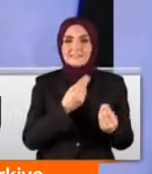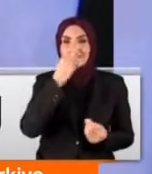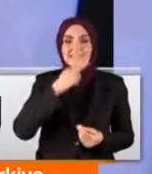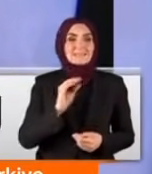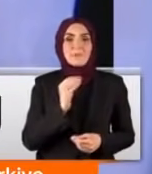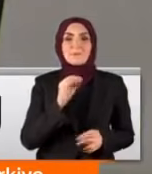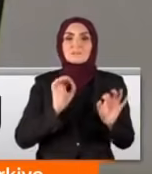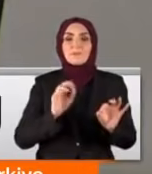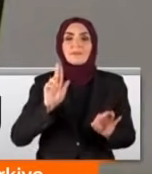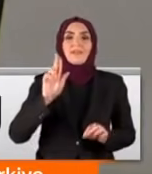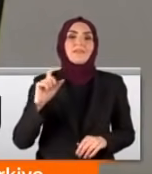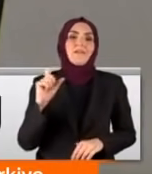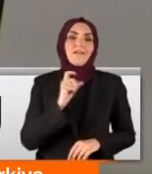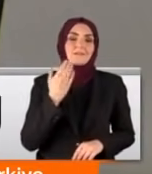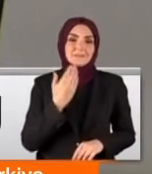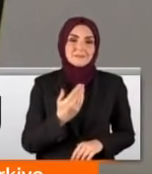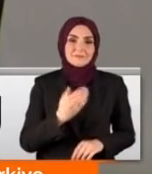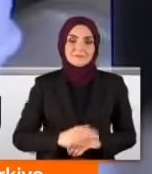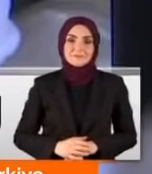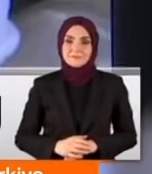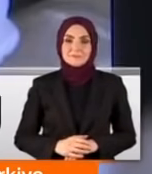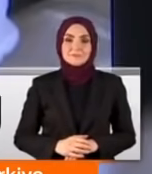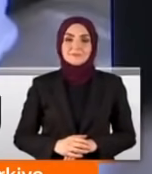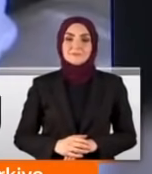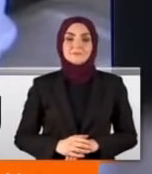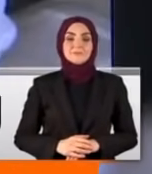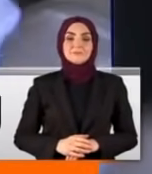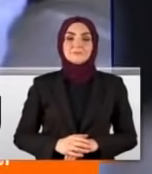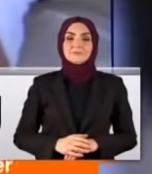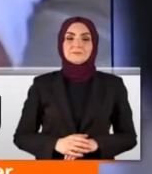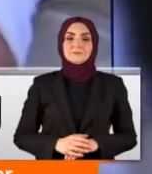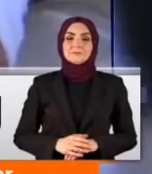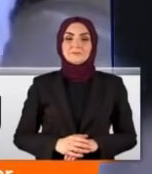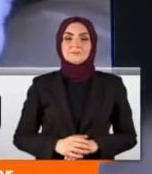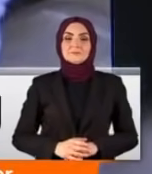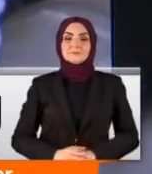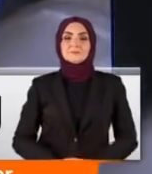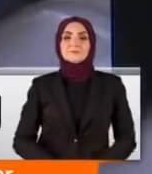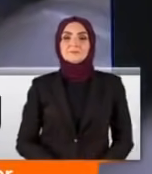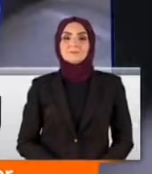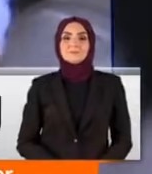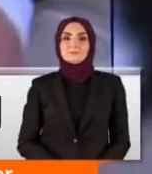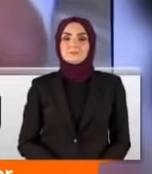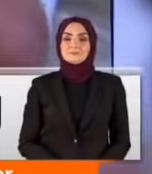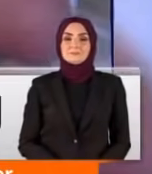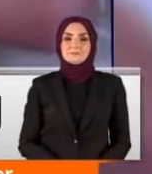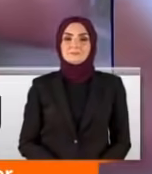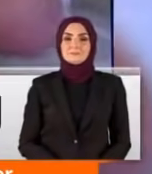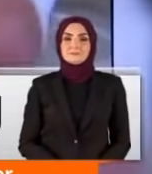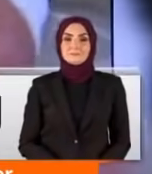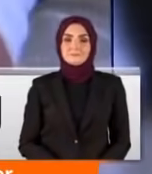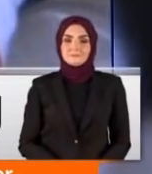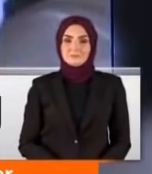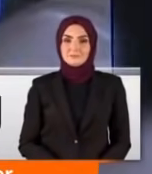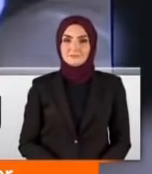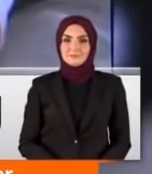çok uğraştık. Hiç umutsuzluğa kapıldınız mı? Mucizelere inanmalısınız yani... Ben de diyordum asla anne olamayacağım,